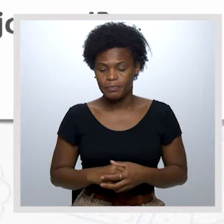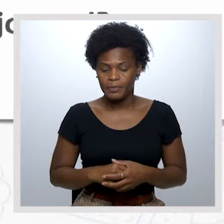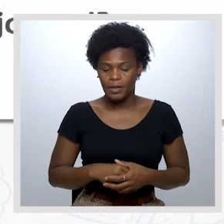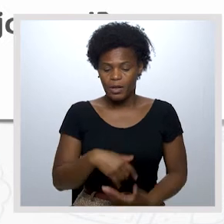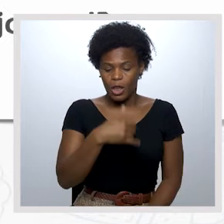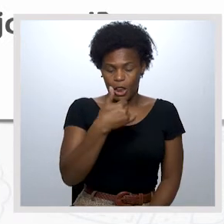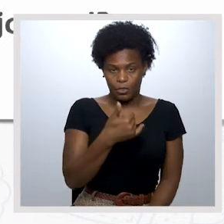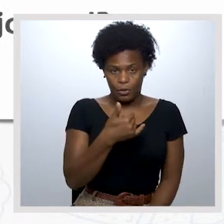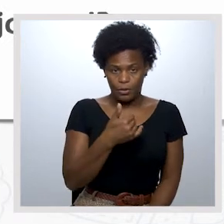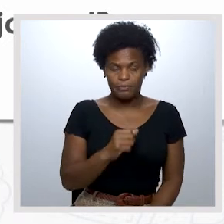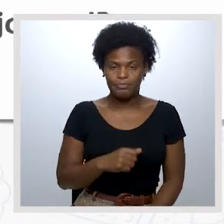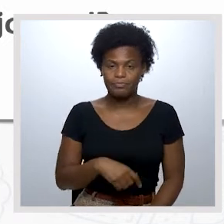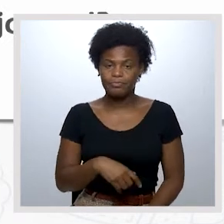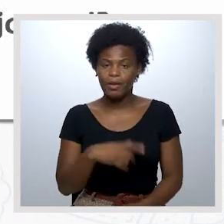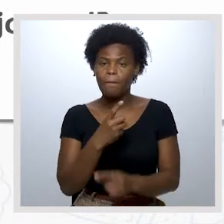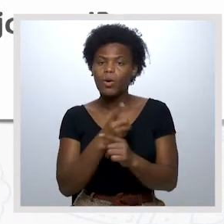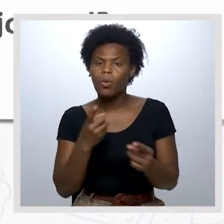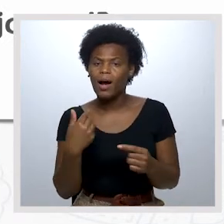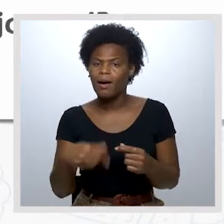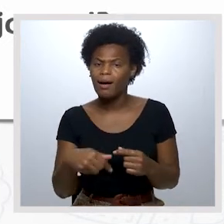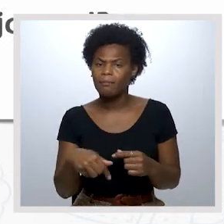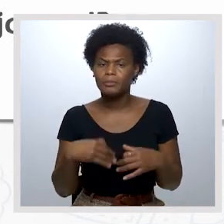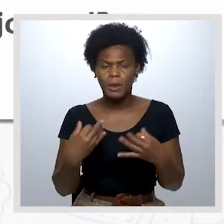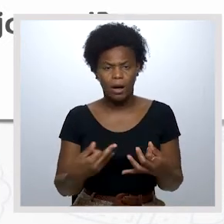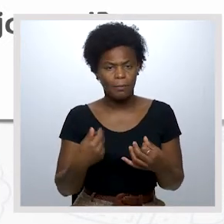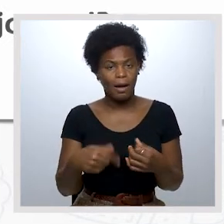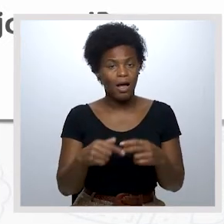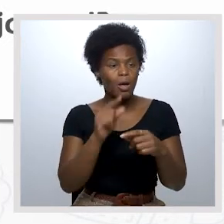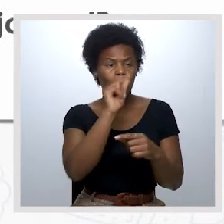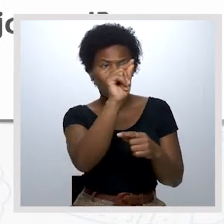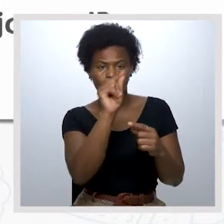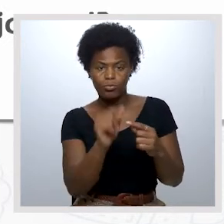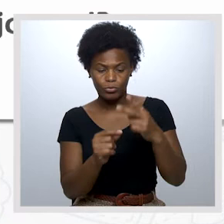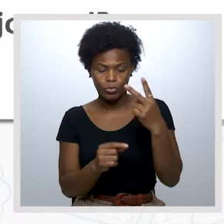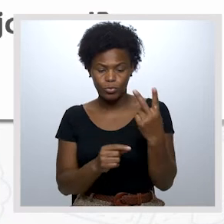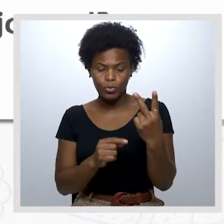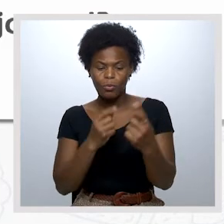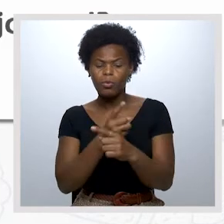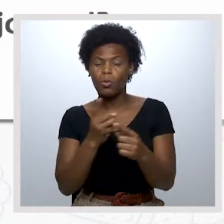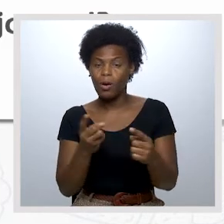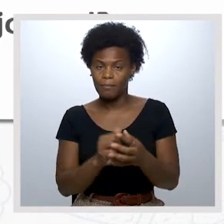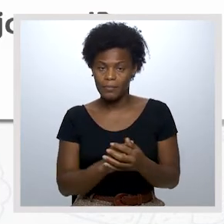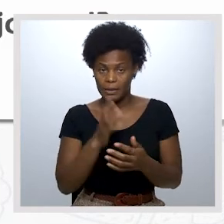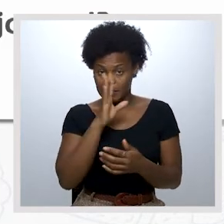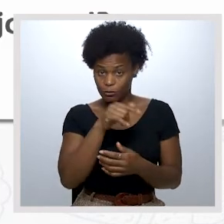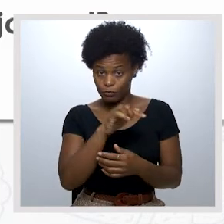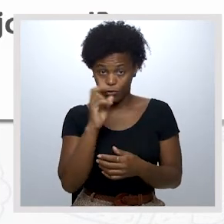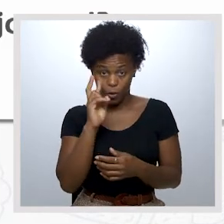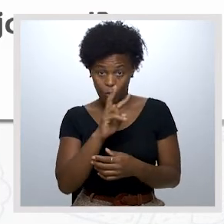y va. 2. Pourquoi y a-t-il souvent 2 points? Si vous regardez dans les